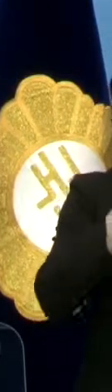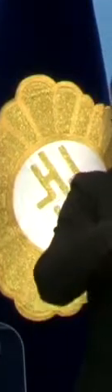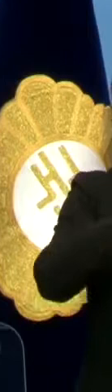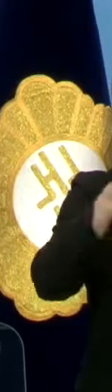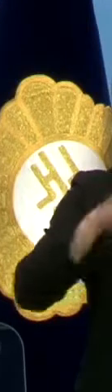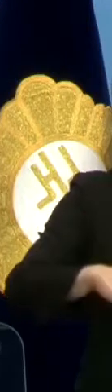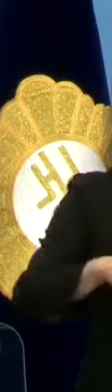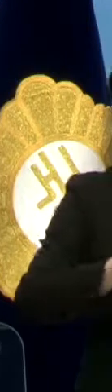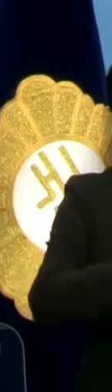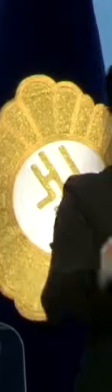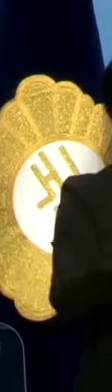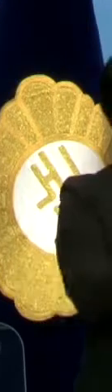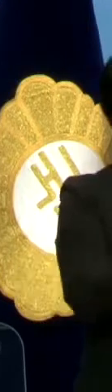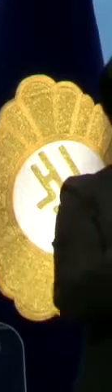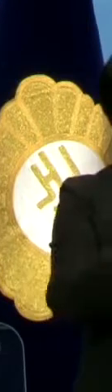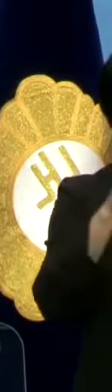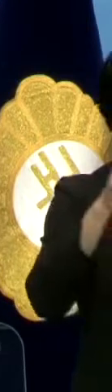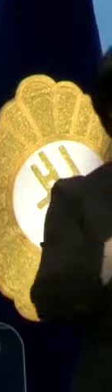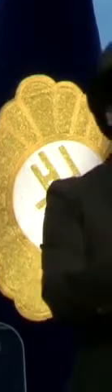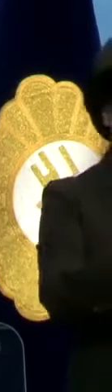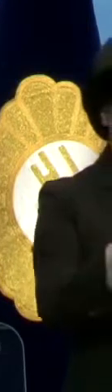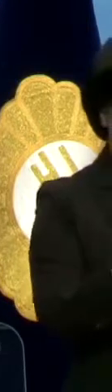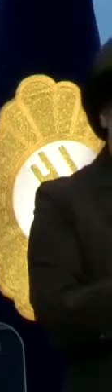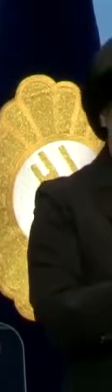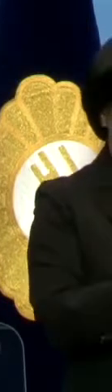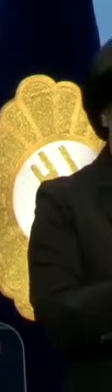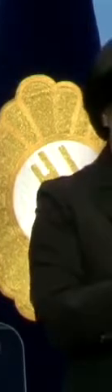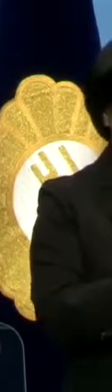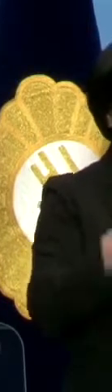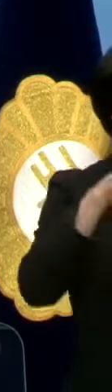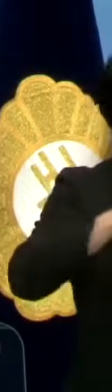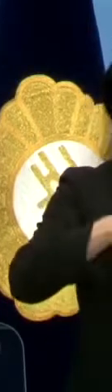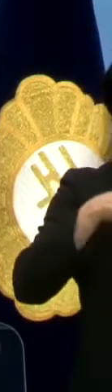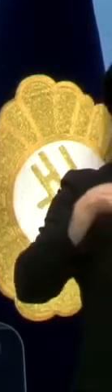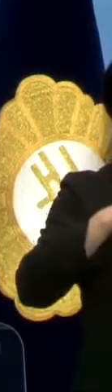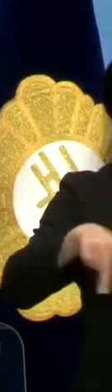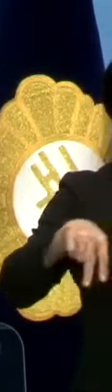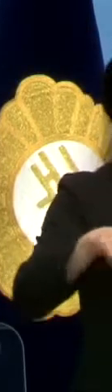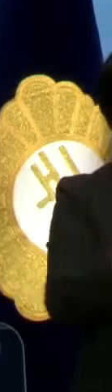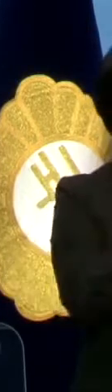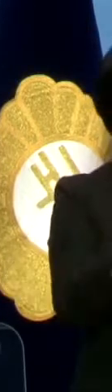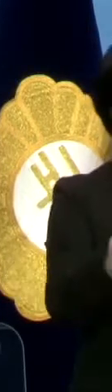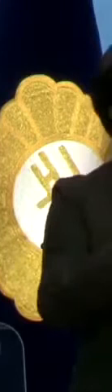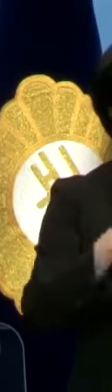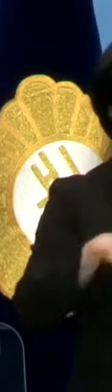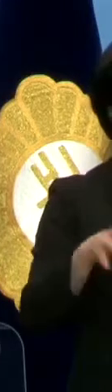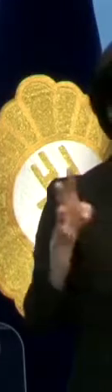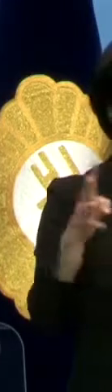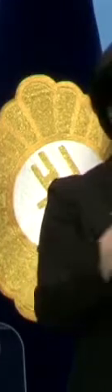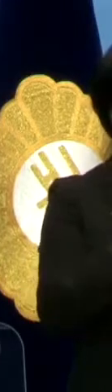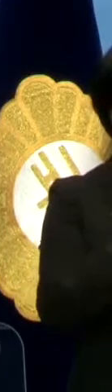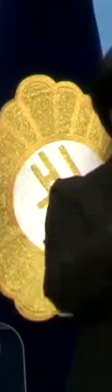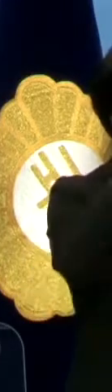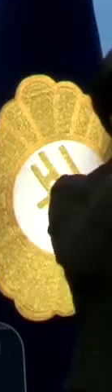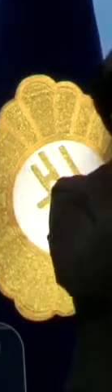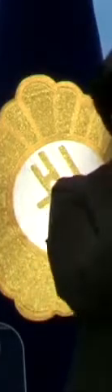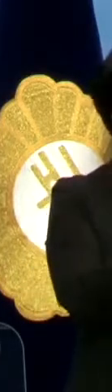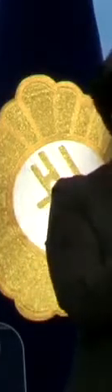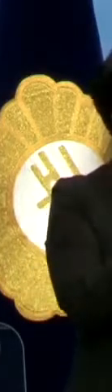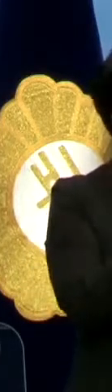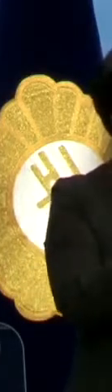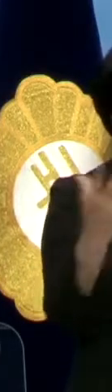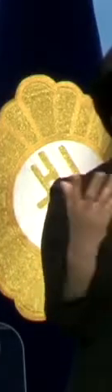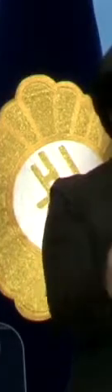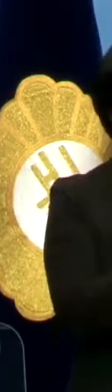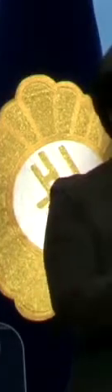제외한 나머지 여야 교섭단체 의원 일부가 소통관에서 여야 합의로 경찰법 전부 개정을